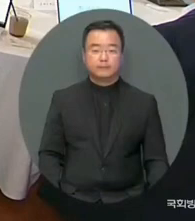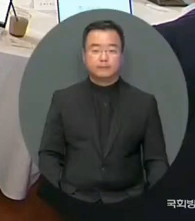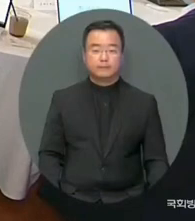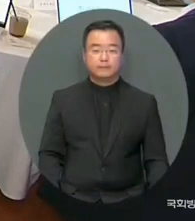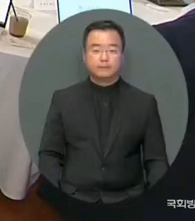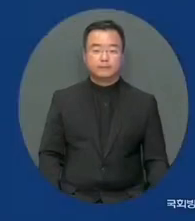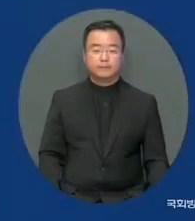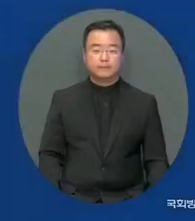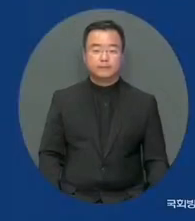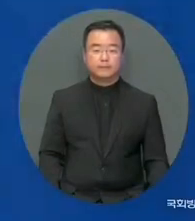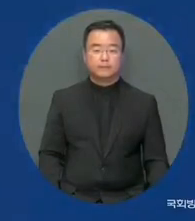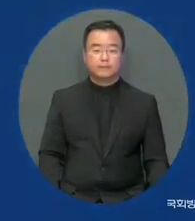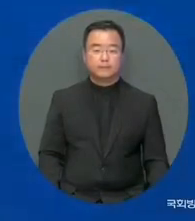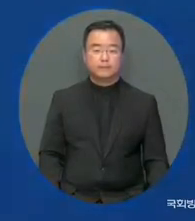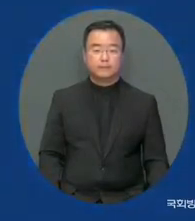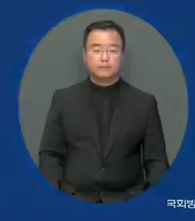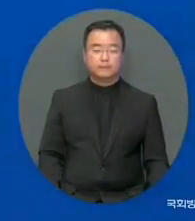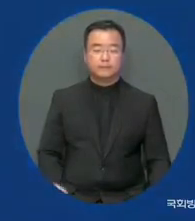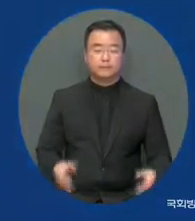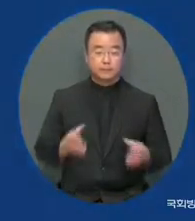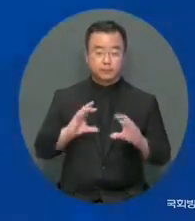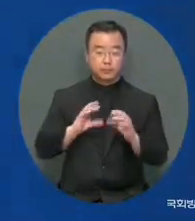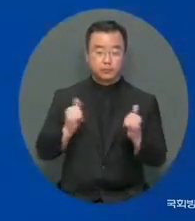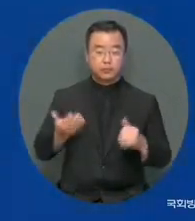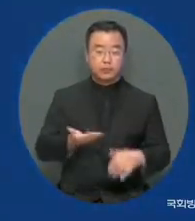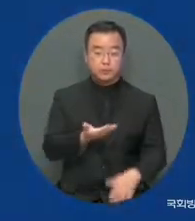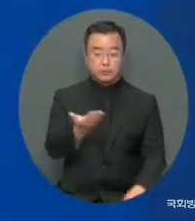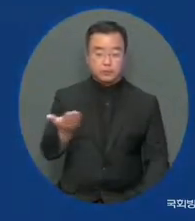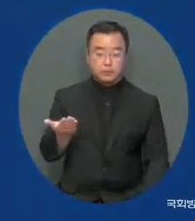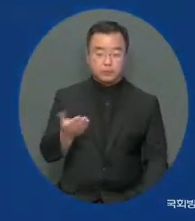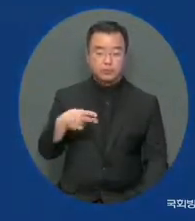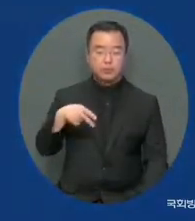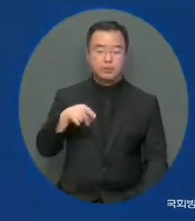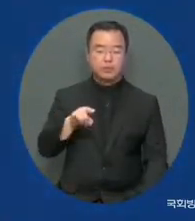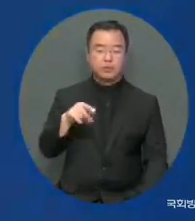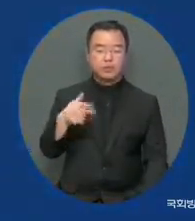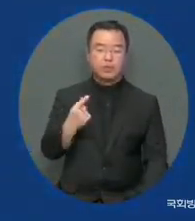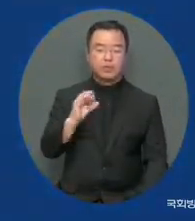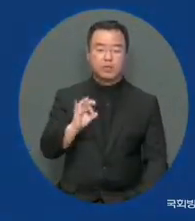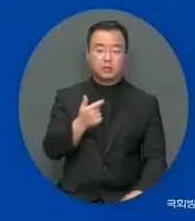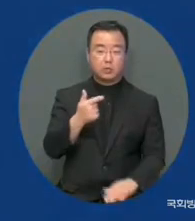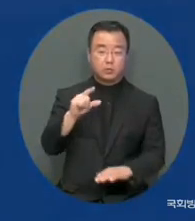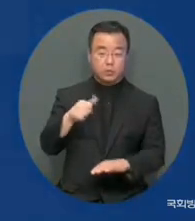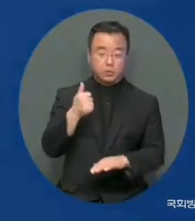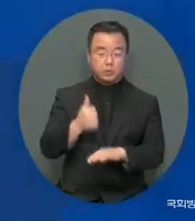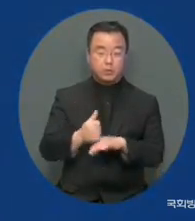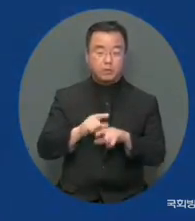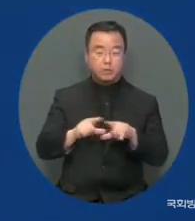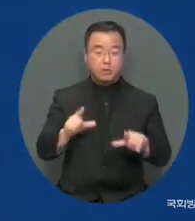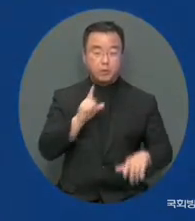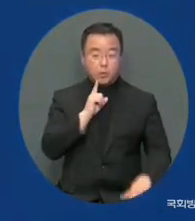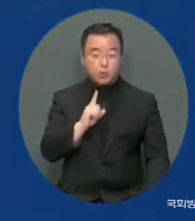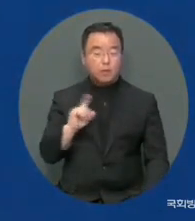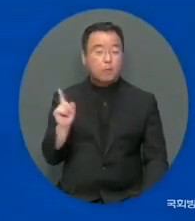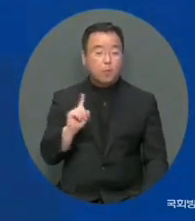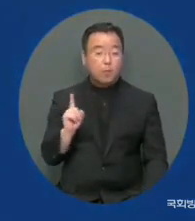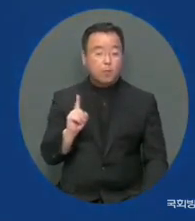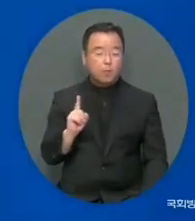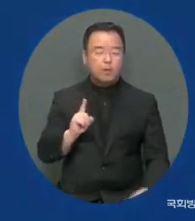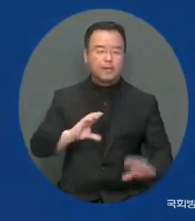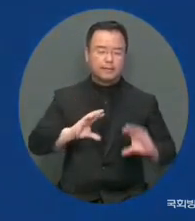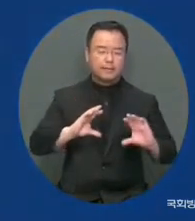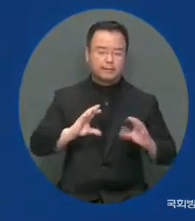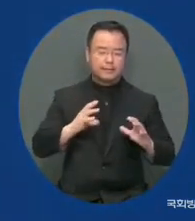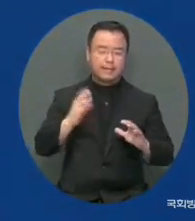국민 여러분, 세종대왕께서는 평소에 나라의 하늘은 백성이고 백성에게는